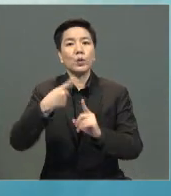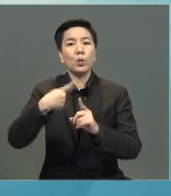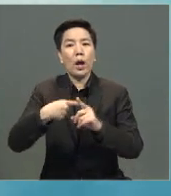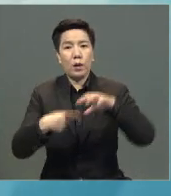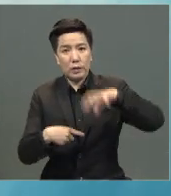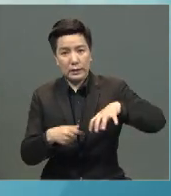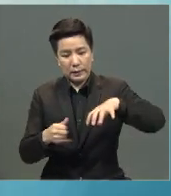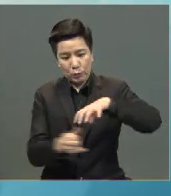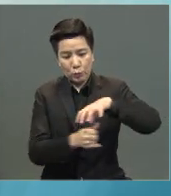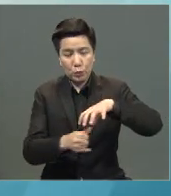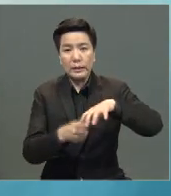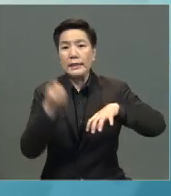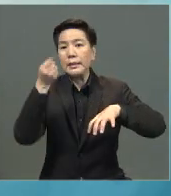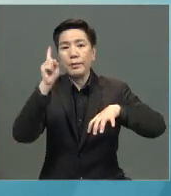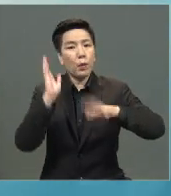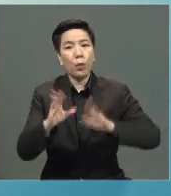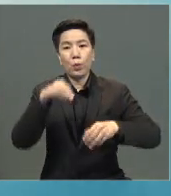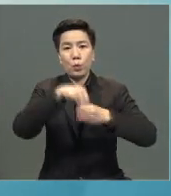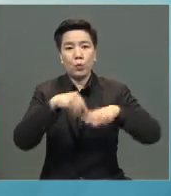หลักแต่ว่าผู้ป่วยทั้งหมดอยู่ในศูนย์กักกันที่รัฐจัดให้นะครับคือเศษคอทันทีนทั้ง11